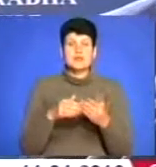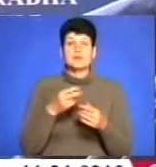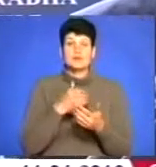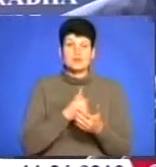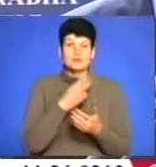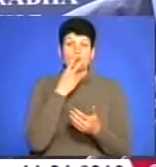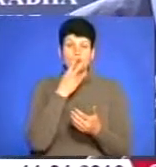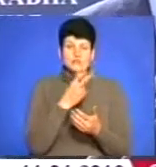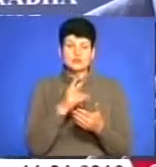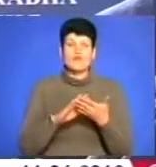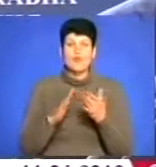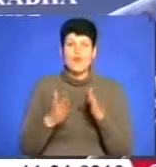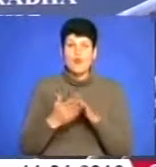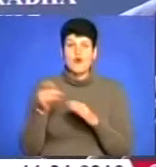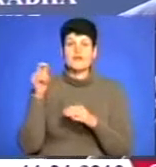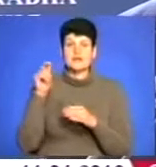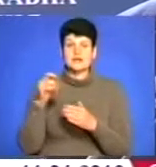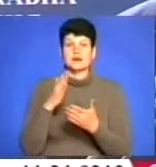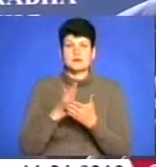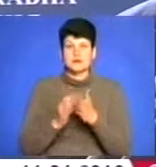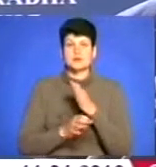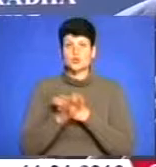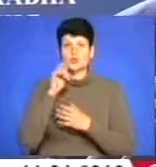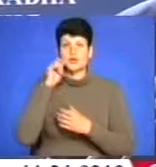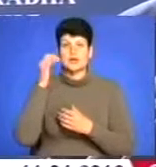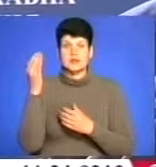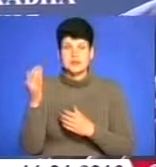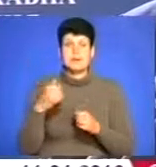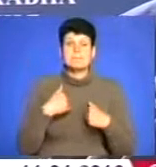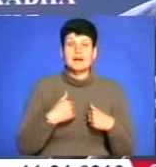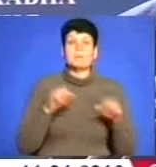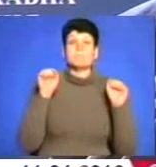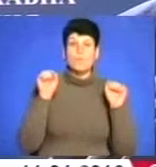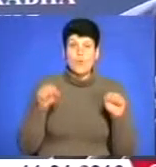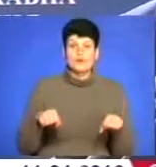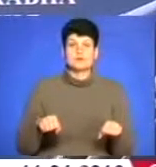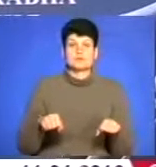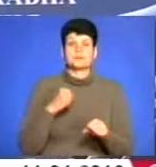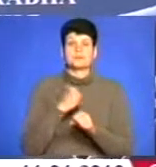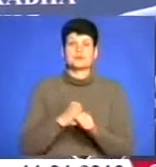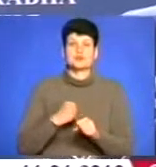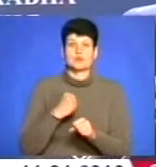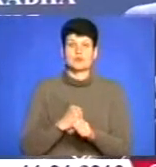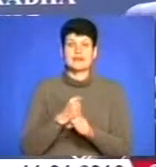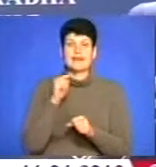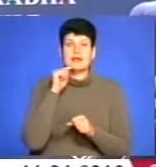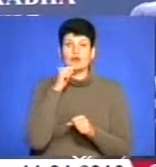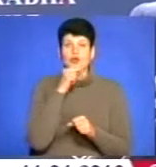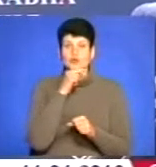війни, яка відбувається на сході України, ми можемо зробити